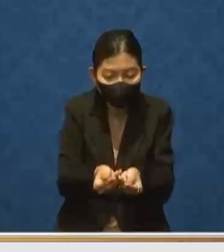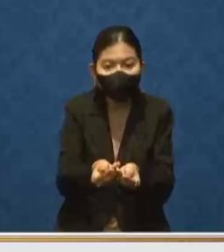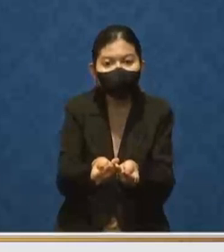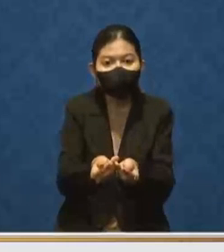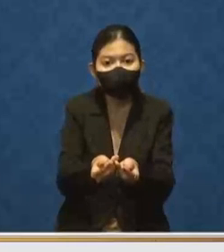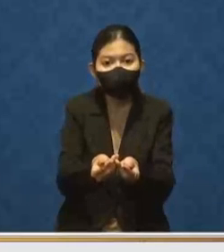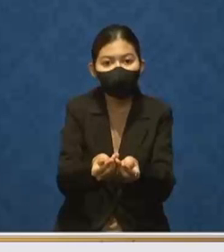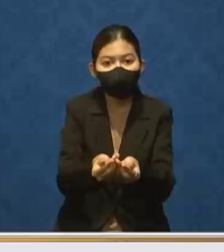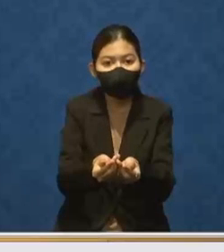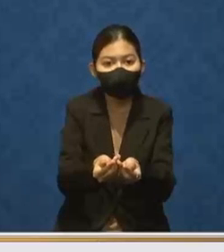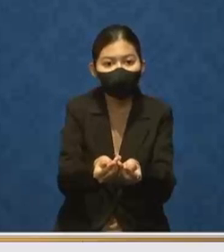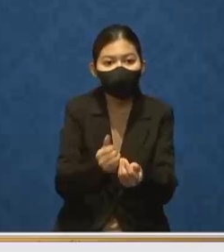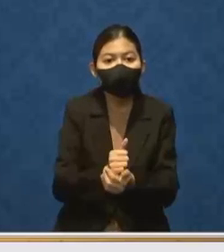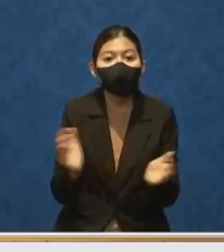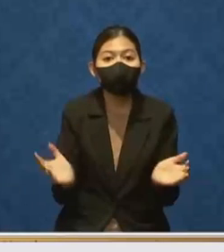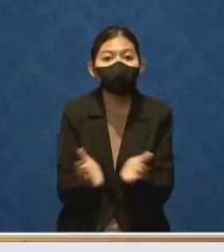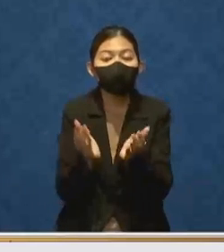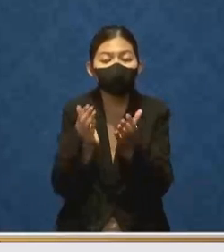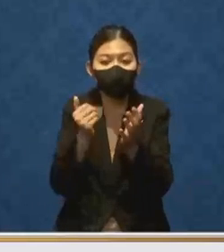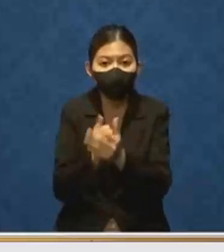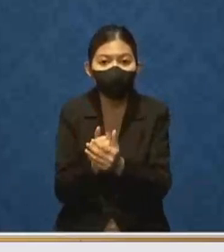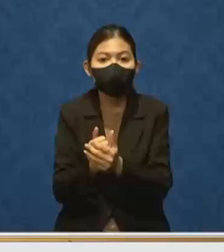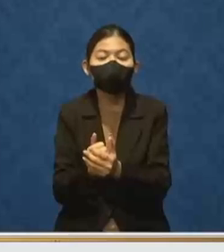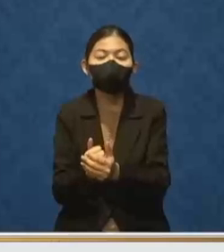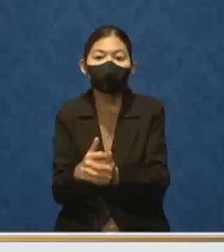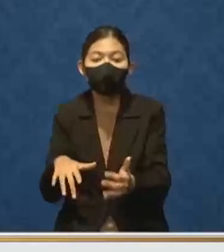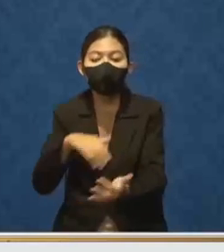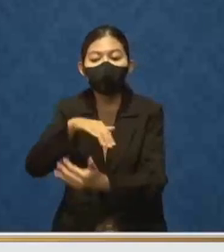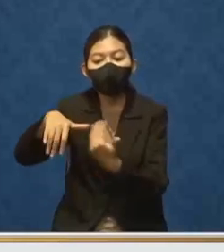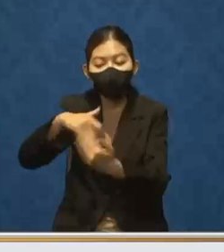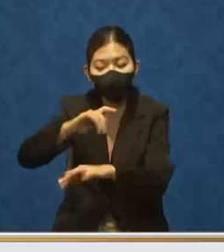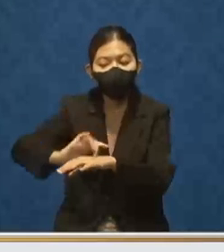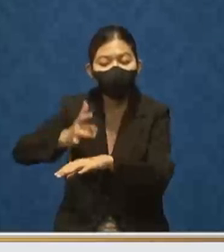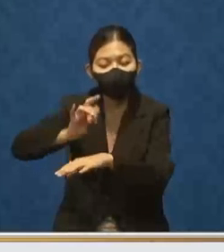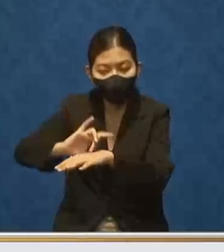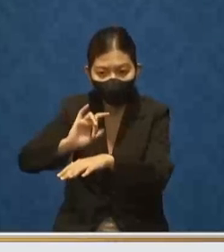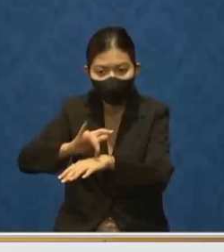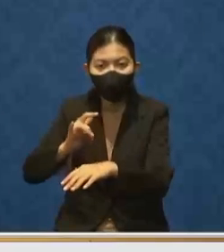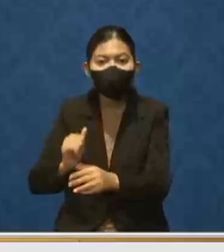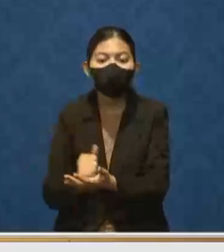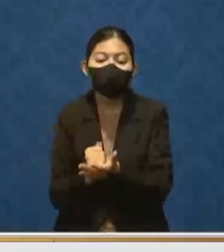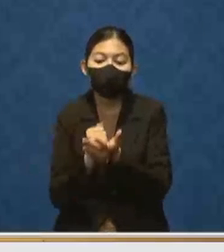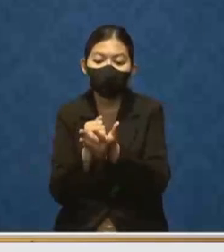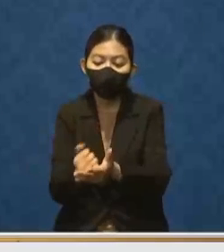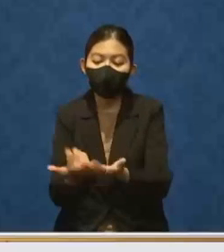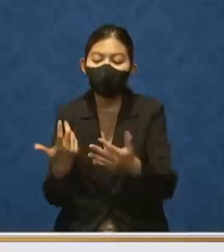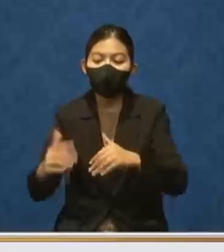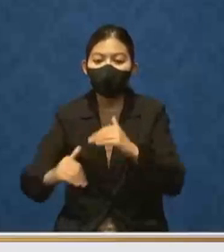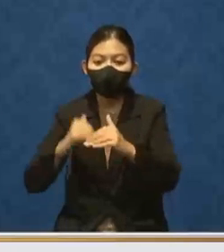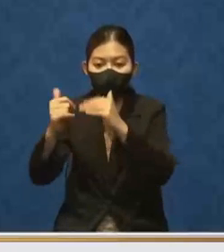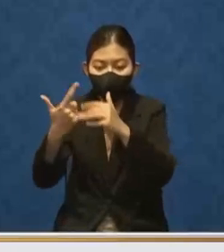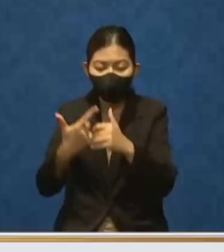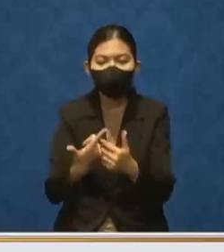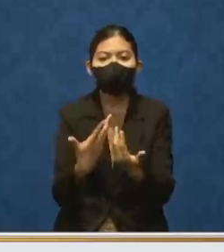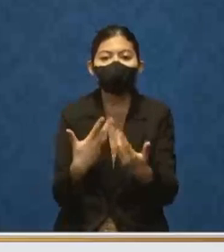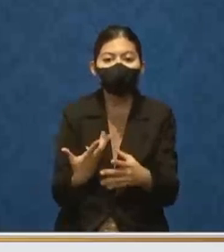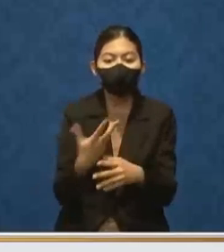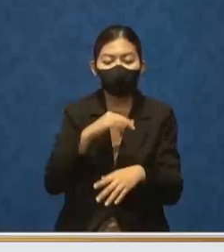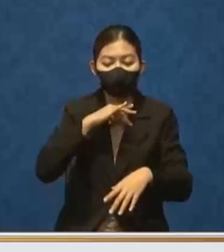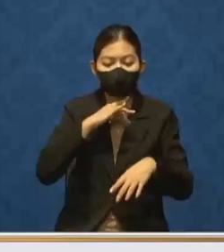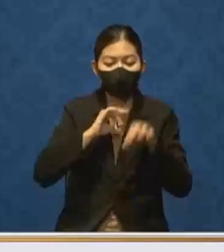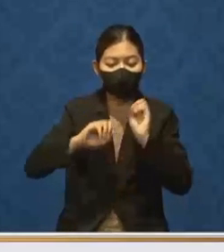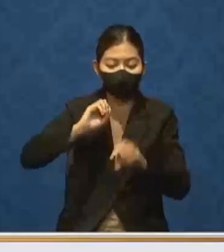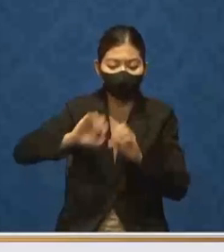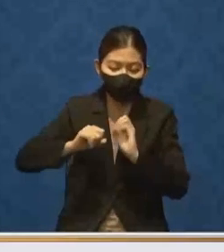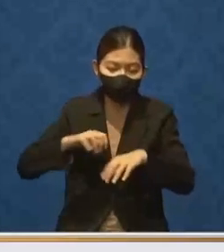บริโภคและบริโภคที่เป็นมิตรกับสิ่งแวดล้อมสร้างวินัยและการมีส่วนร่วมในการจัดการขยะสร้างความต